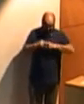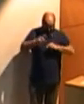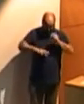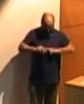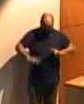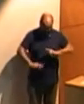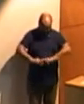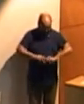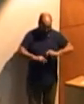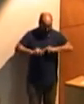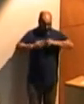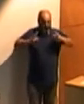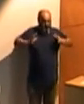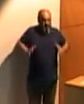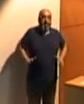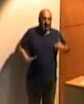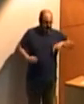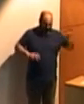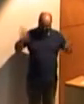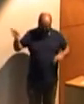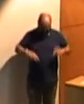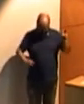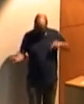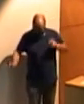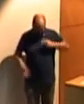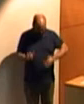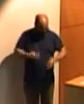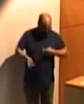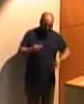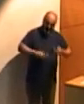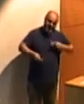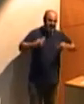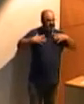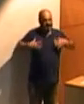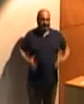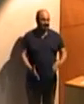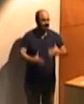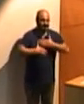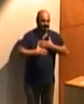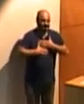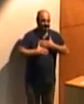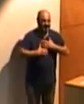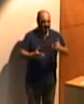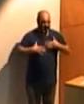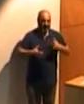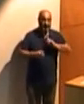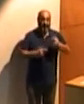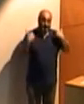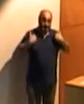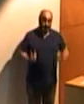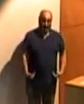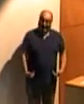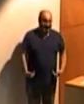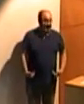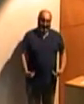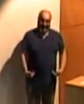pourrait finalement me permet de me transformer moi-même pour finir par mme approprié pour devenir non pas ce que je suis mais ce que